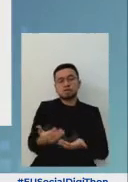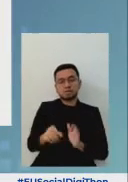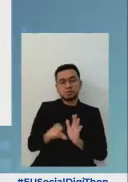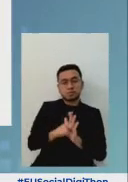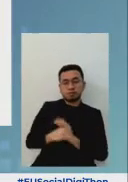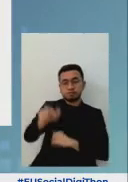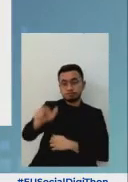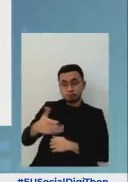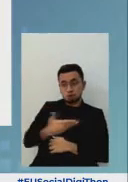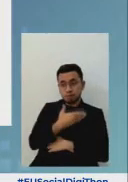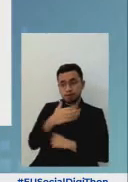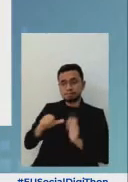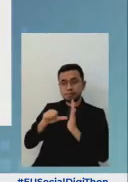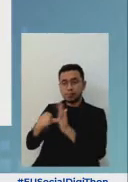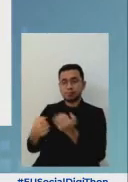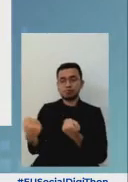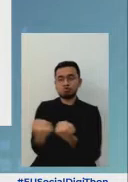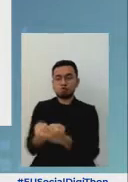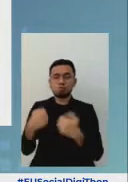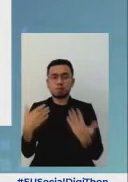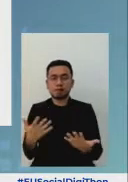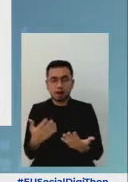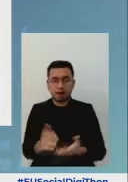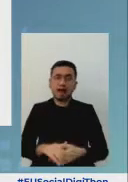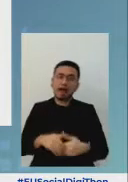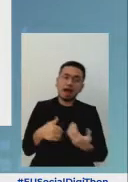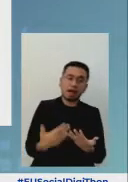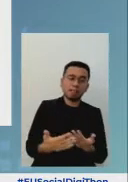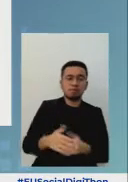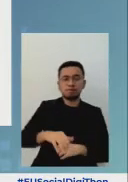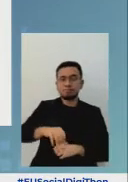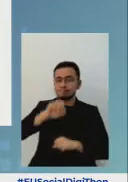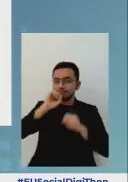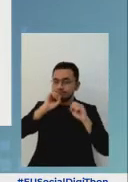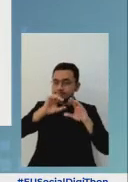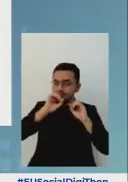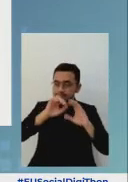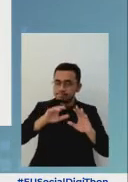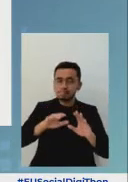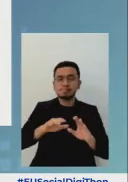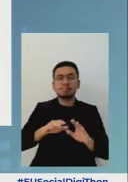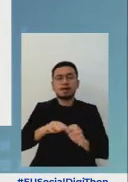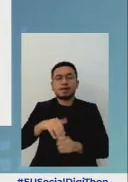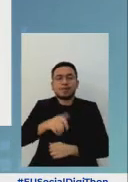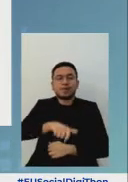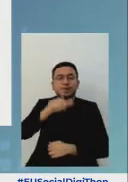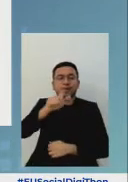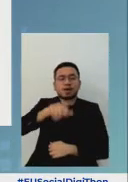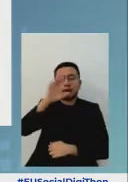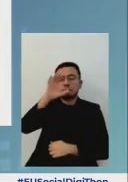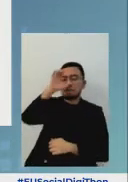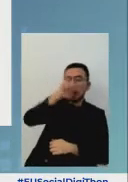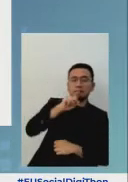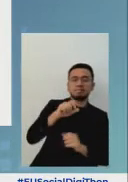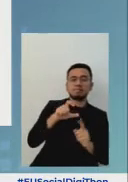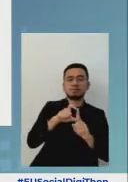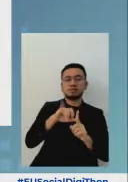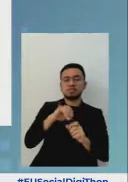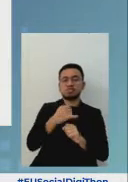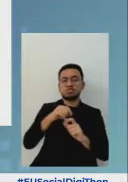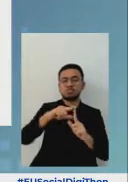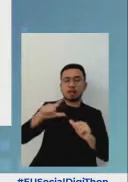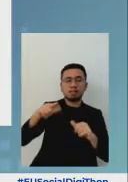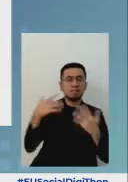korban, baik itu peningkatan digital literasi atau yang kita sebut sekarang melek digital ya, kemudian soal